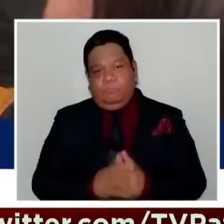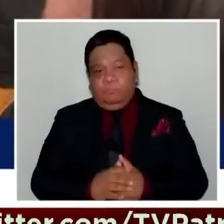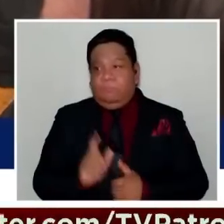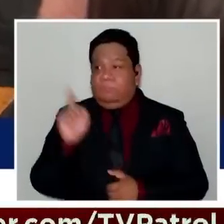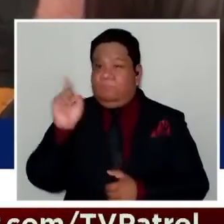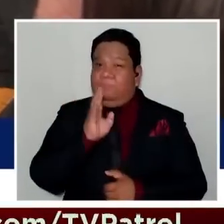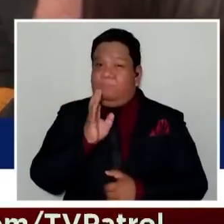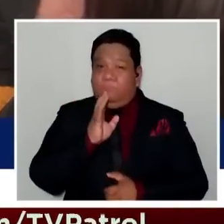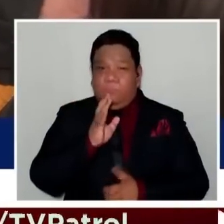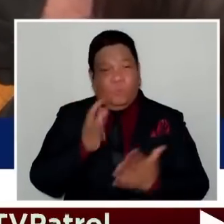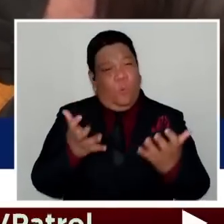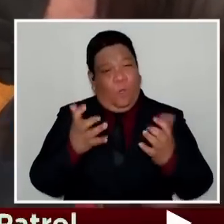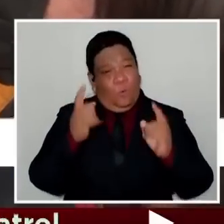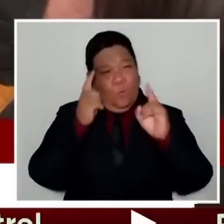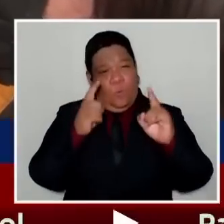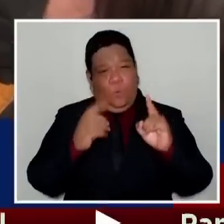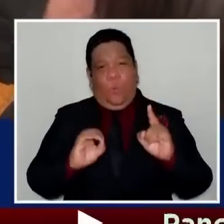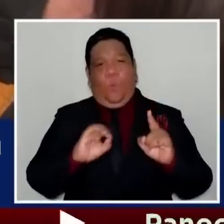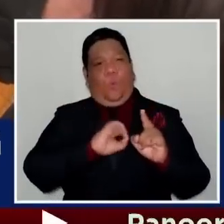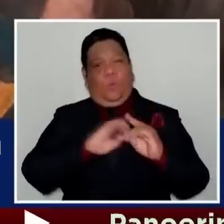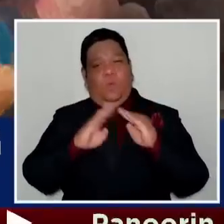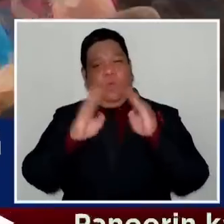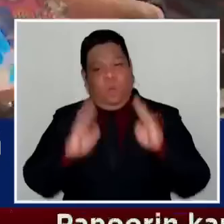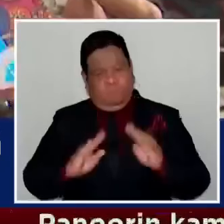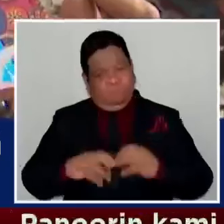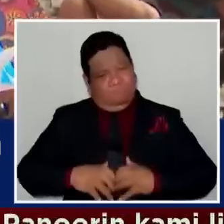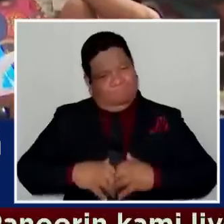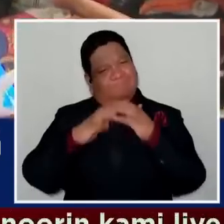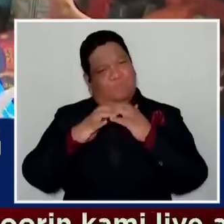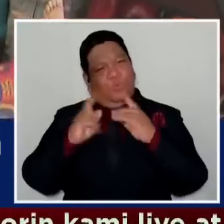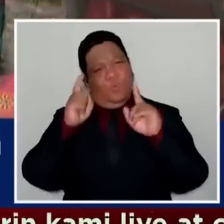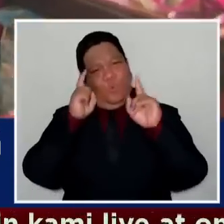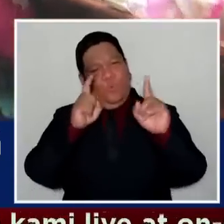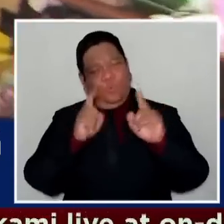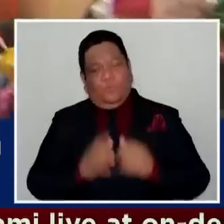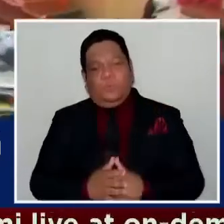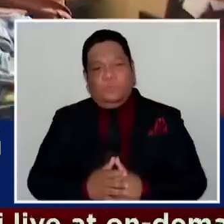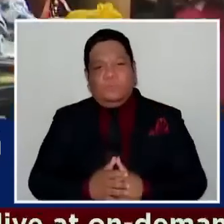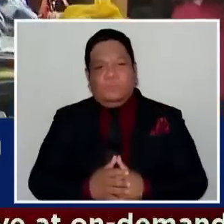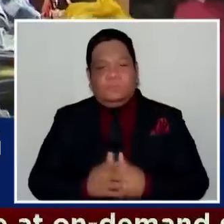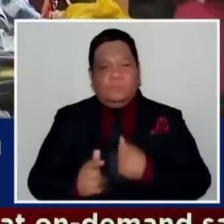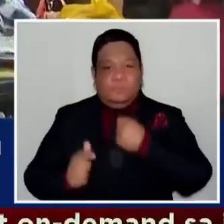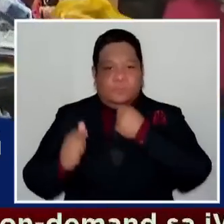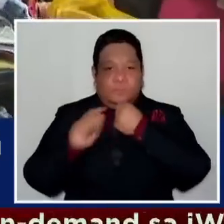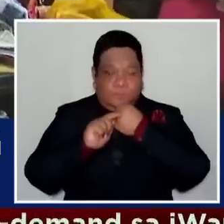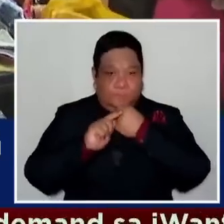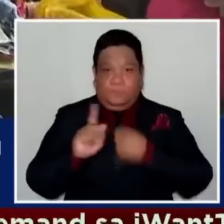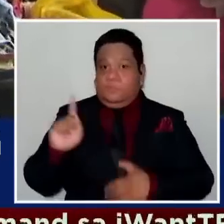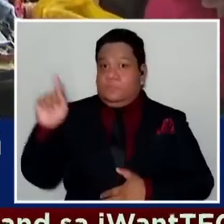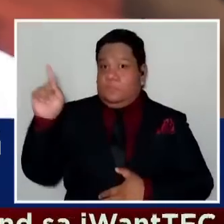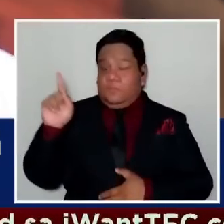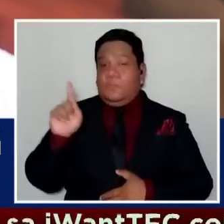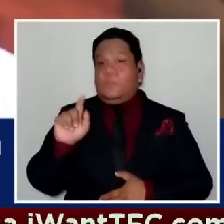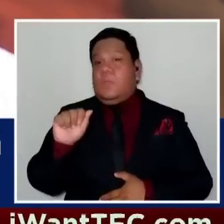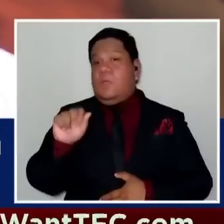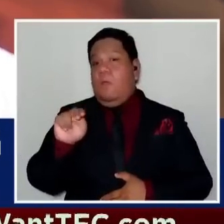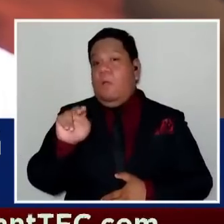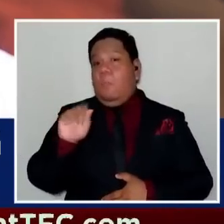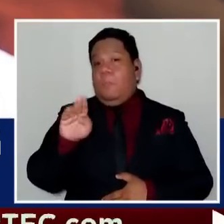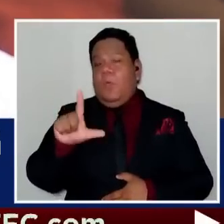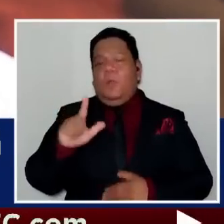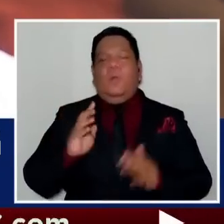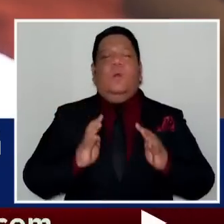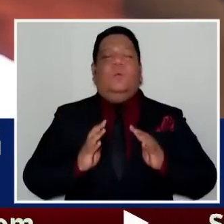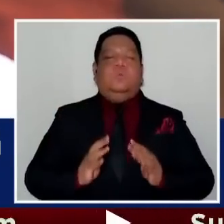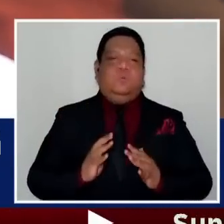bahay, maitayulat ang pinaghirapan ko noong araw. Laking pasasalamat naman ni Annabel Busa na natakasan niya ang sunog